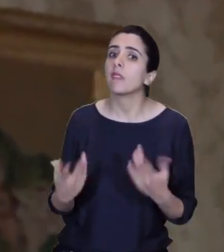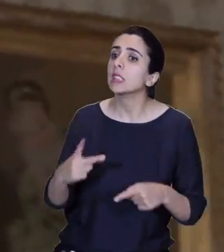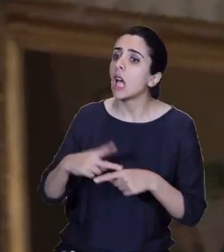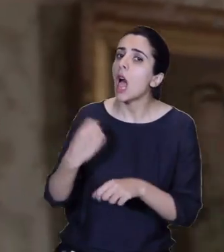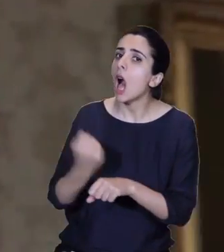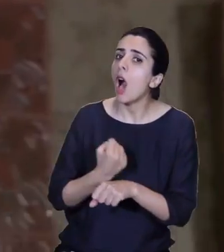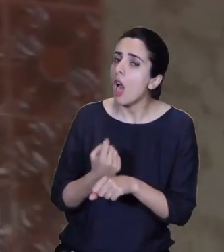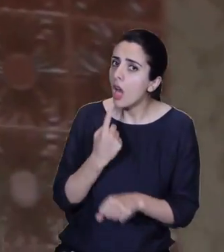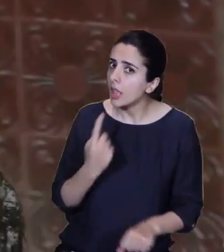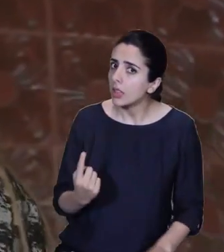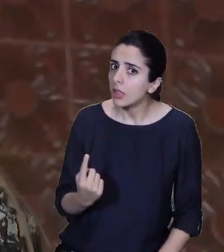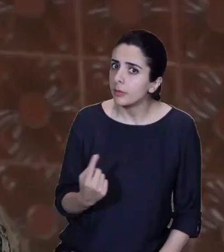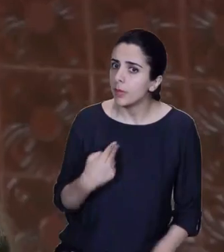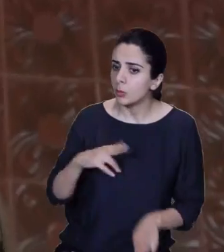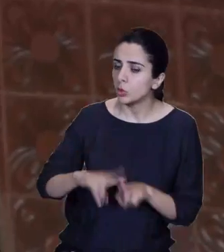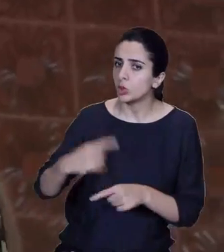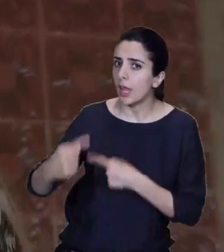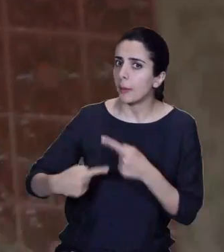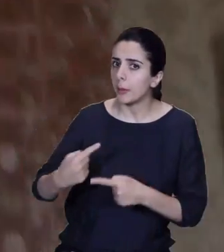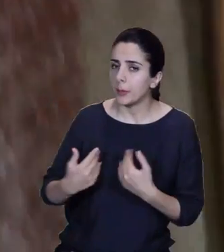Zehra Kaya diyorduk. Kuzenim.